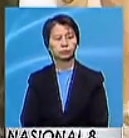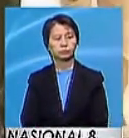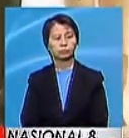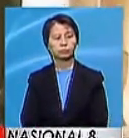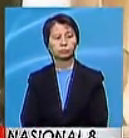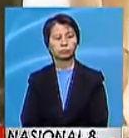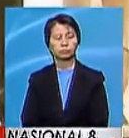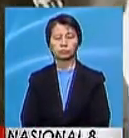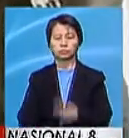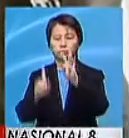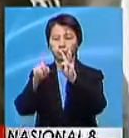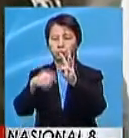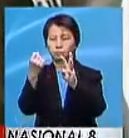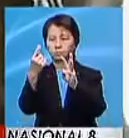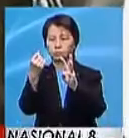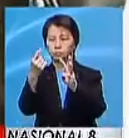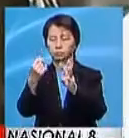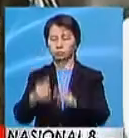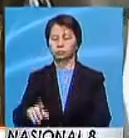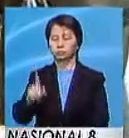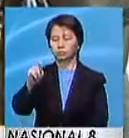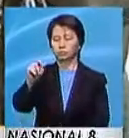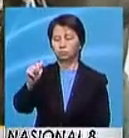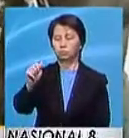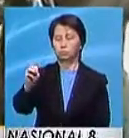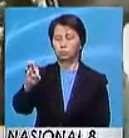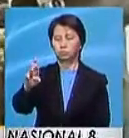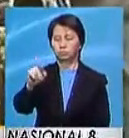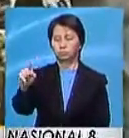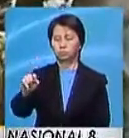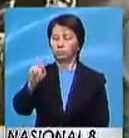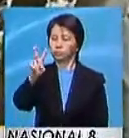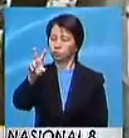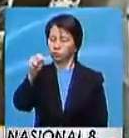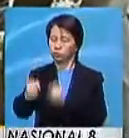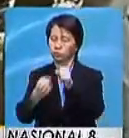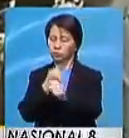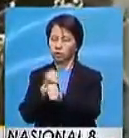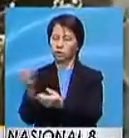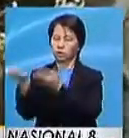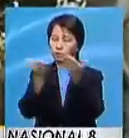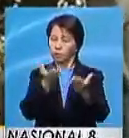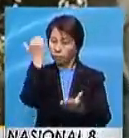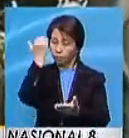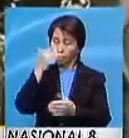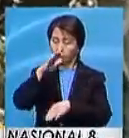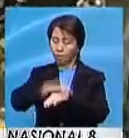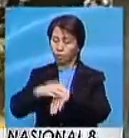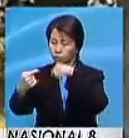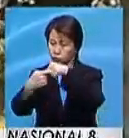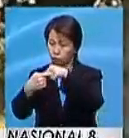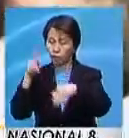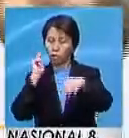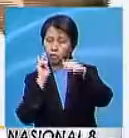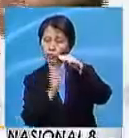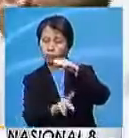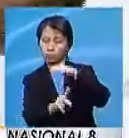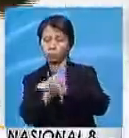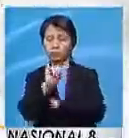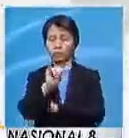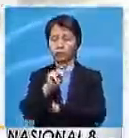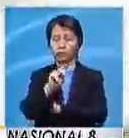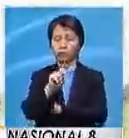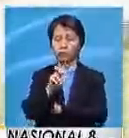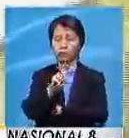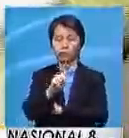Pada 6 November lalu, Tarmizi Yaakob, 20 tahun, dihadapkan ke Mahkamah Majistret atas pertuduhan membunuh Intan Suraya